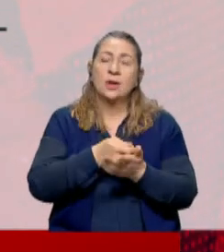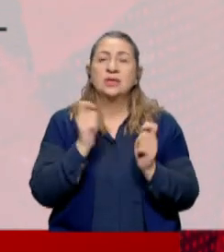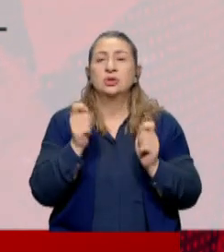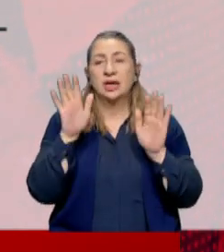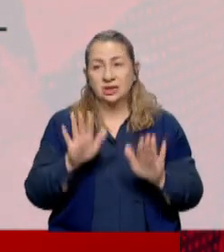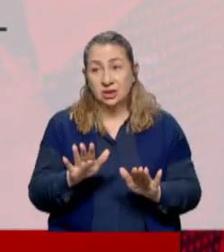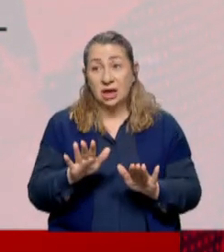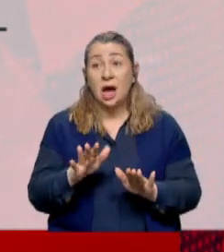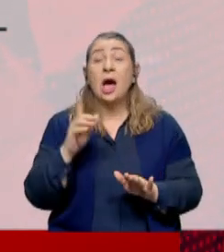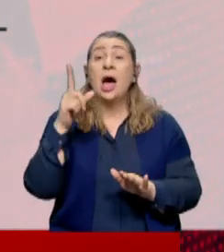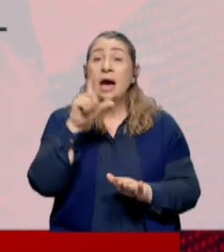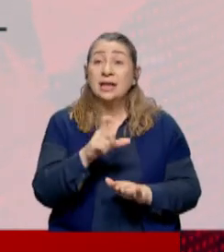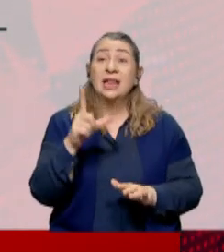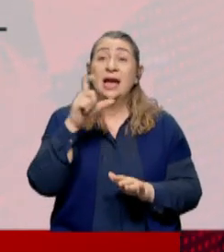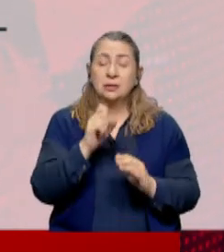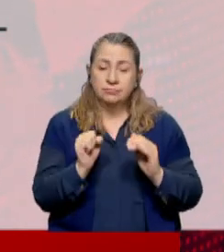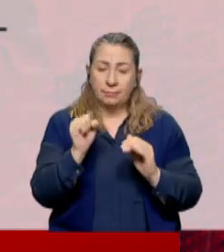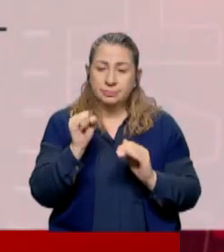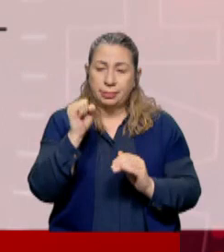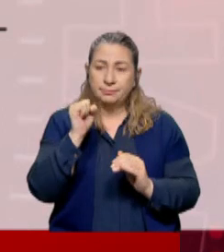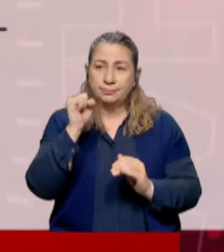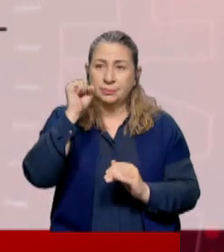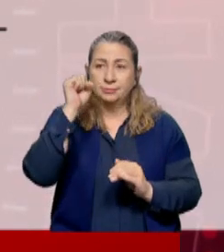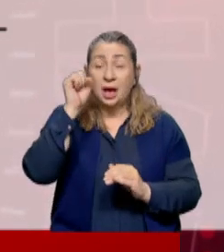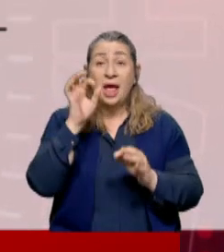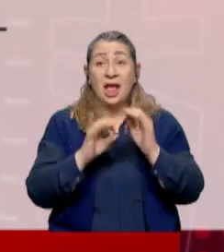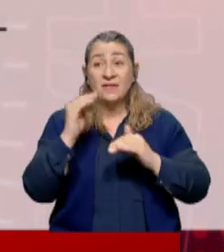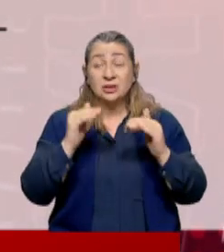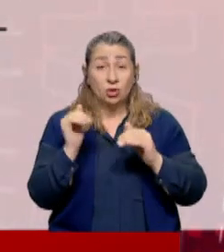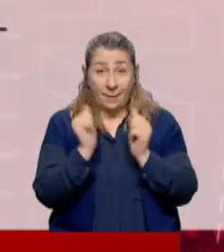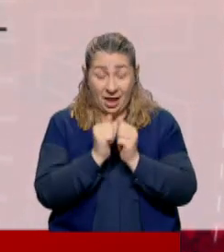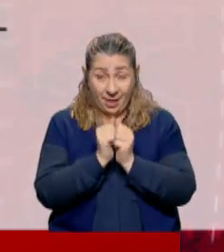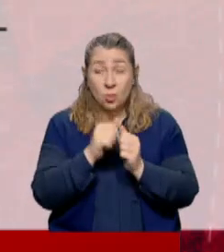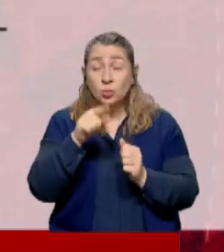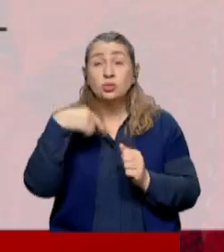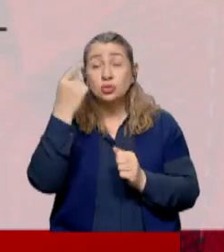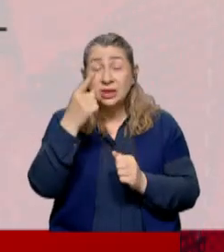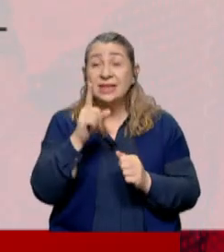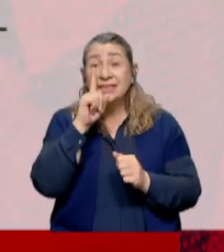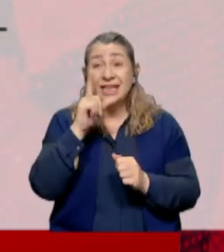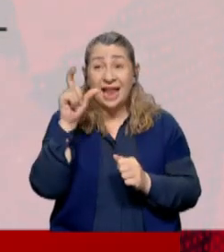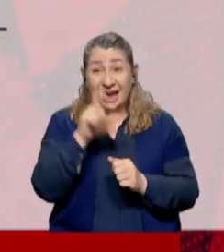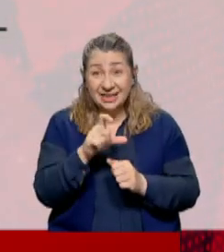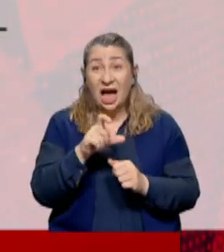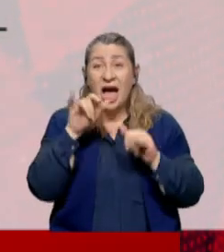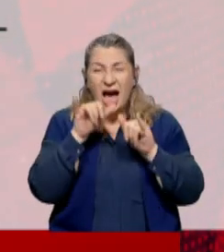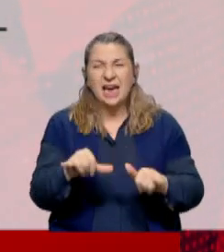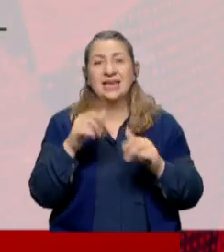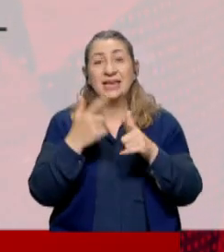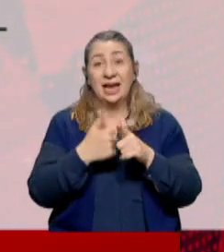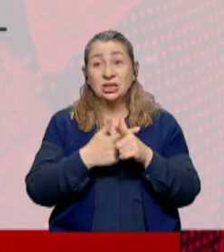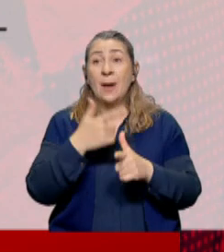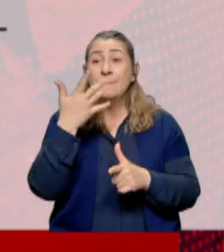zorunda kalacaktı. Aydan aya arttı bu farkların bedeli enflasyonla beraber. Bu nedenle de Nisan ayında aynı